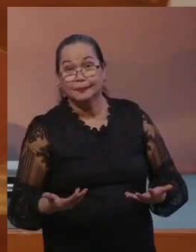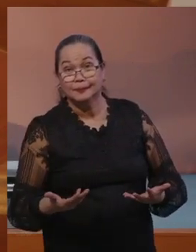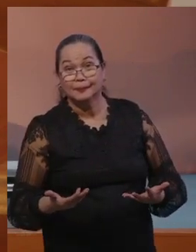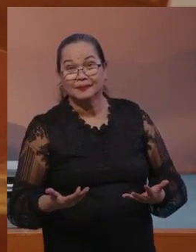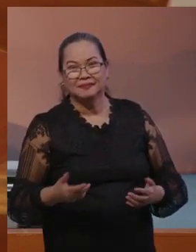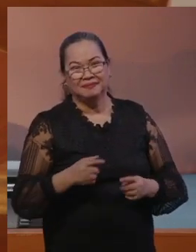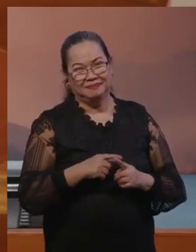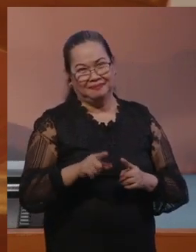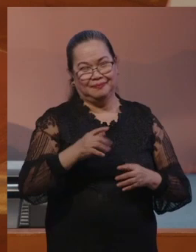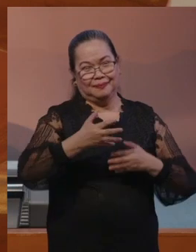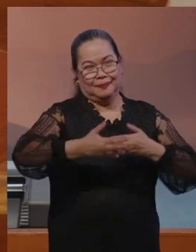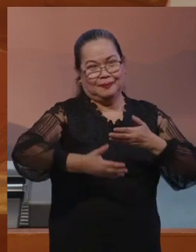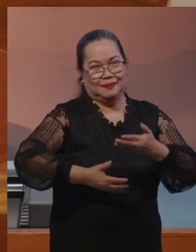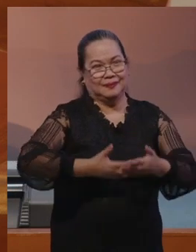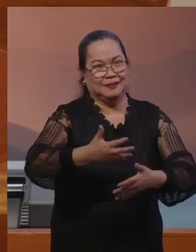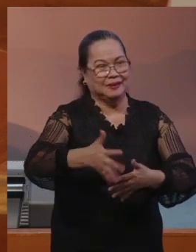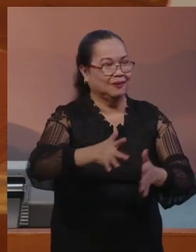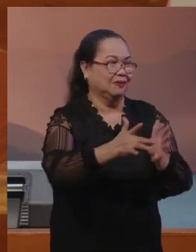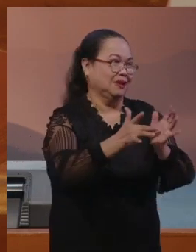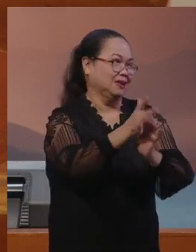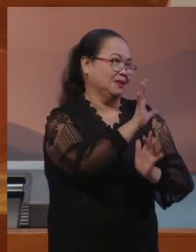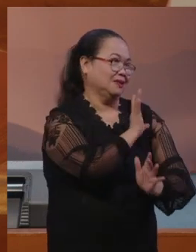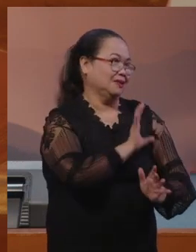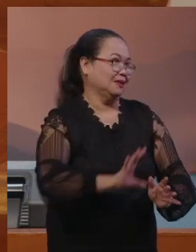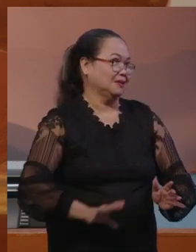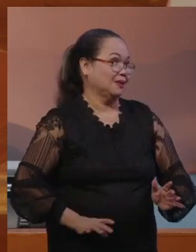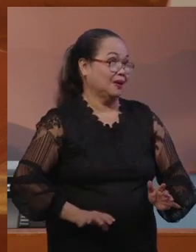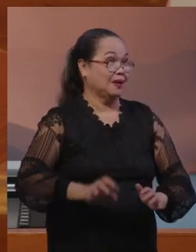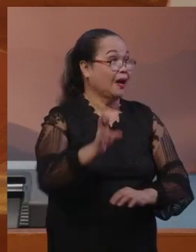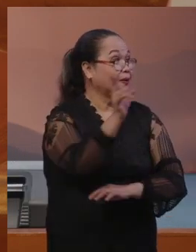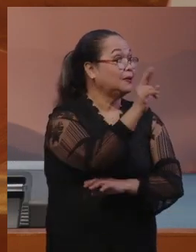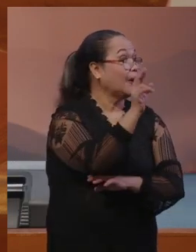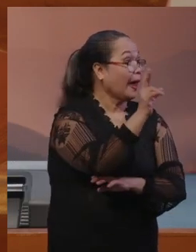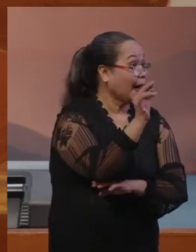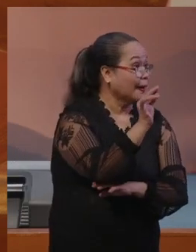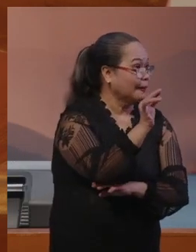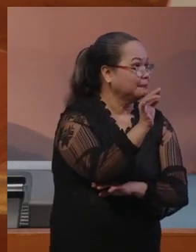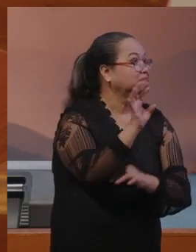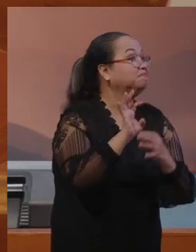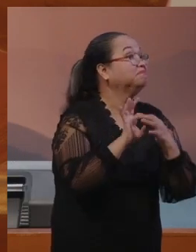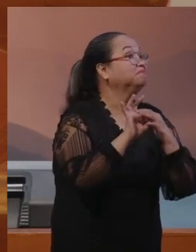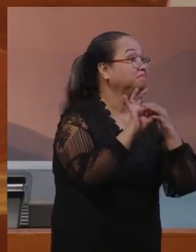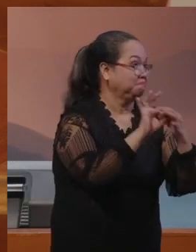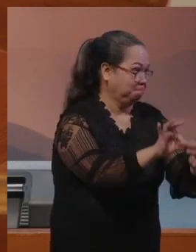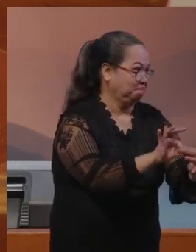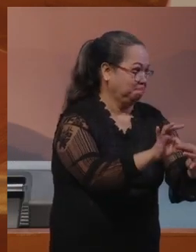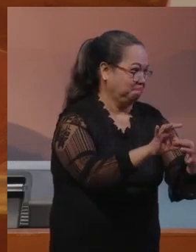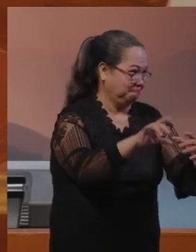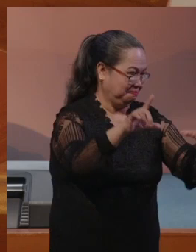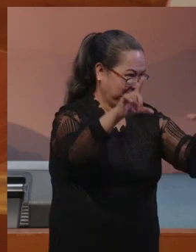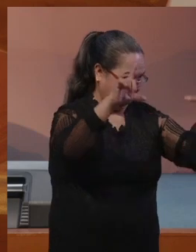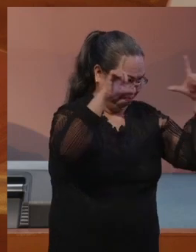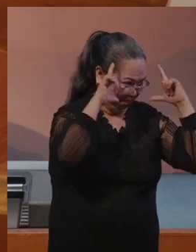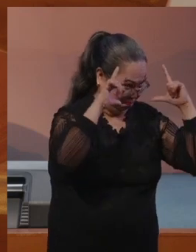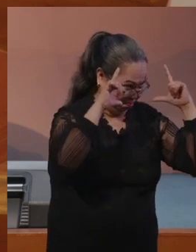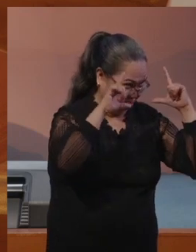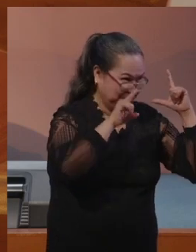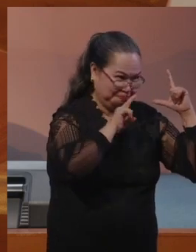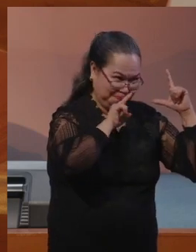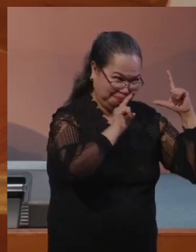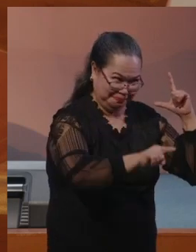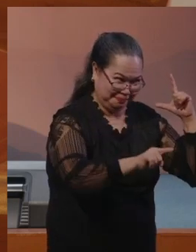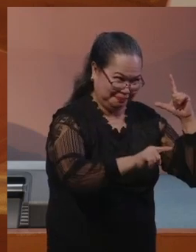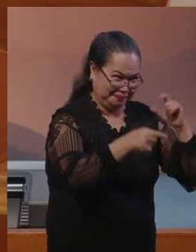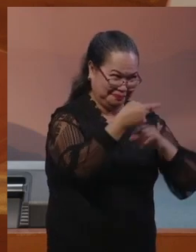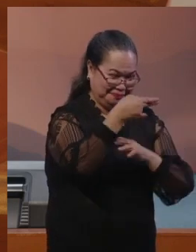sa genealogy ng ating Panginoon. Si Rahab, napabilang sa Hall of Faith. Hebrews